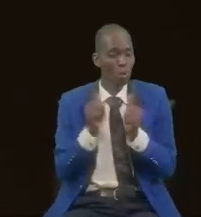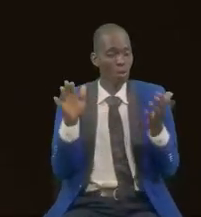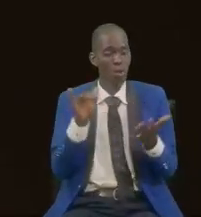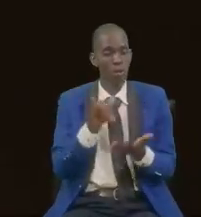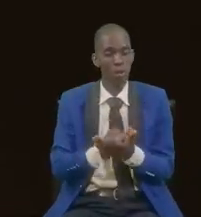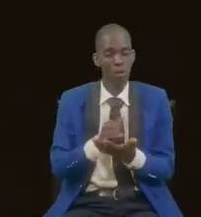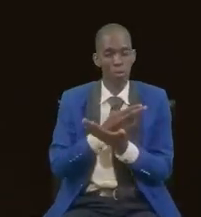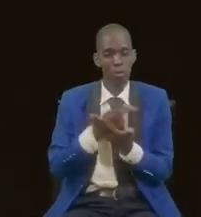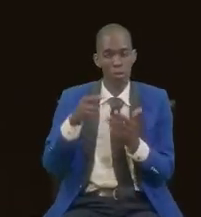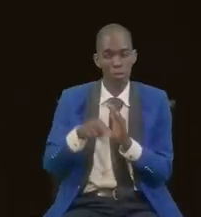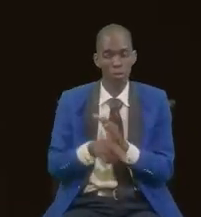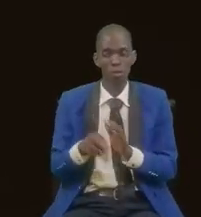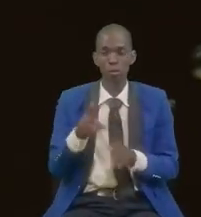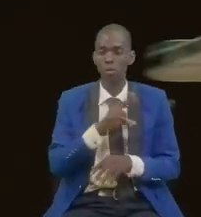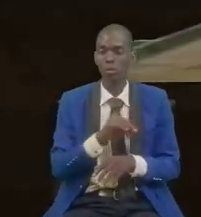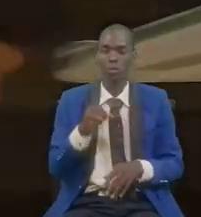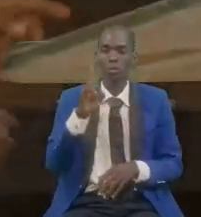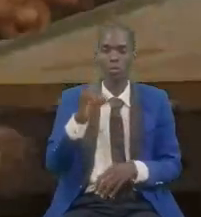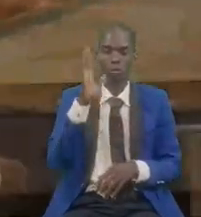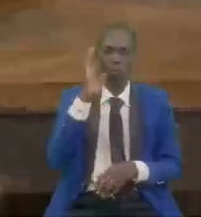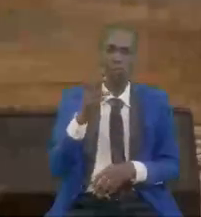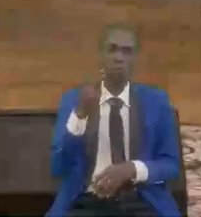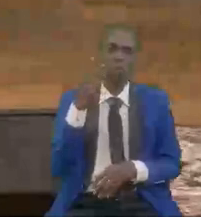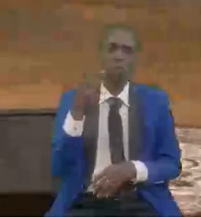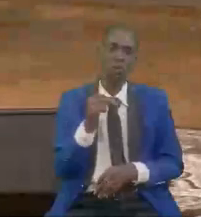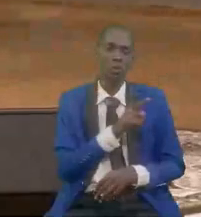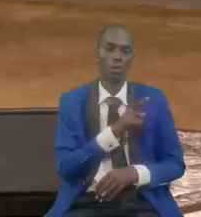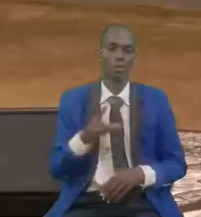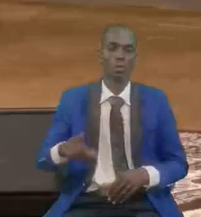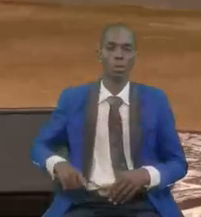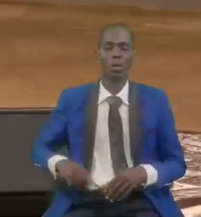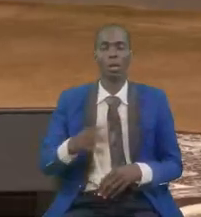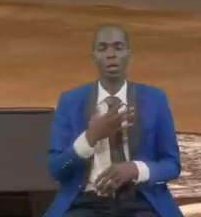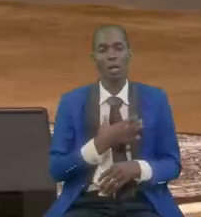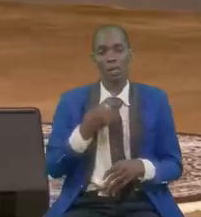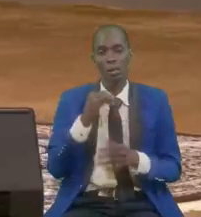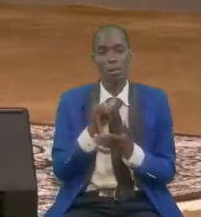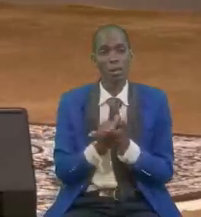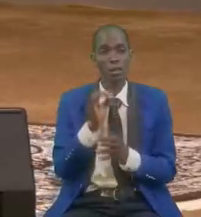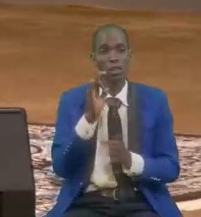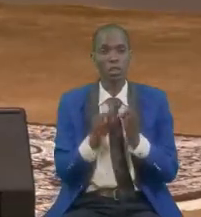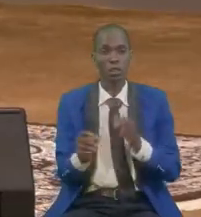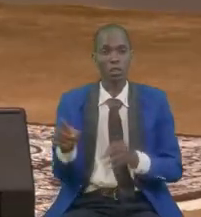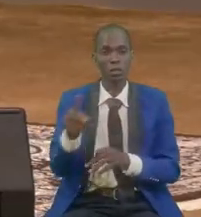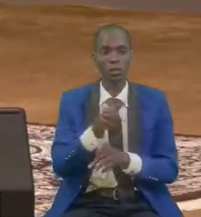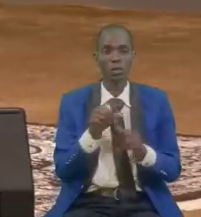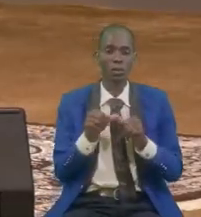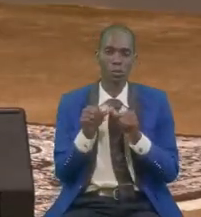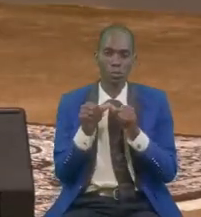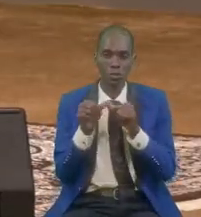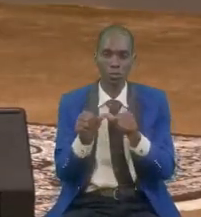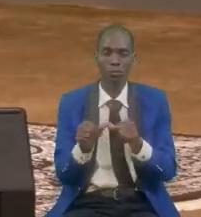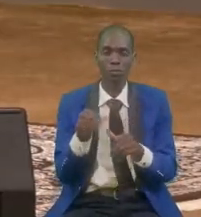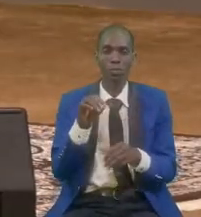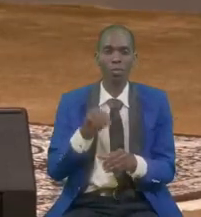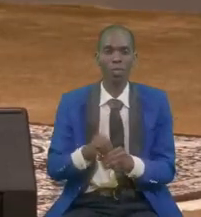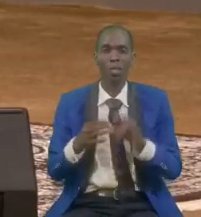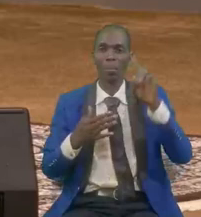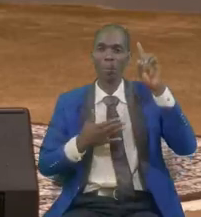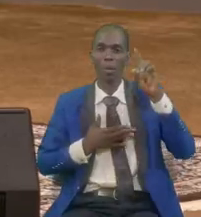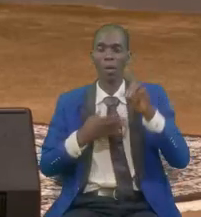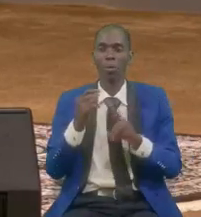cette sainteté, personne ne verra le Seigneur. Et il dit que si vous demeurez dans ma